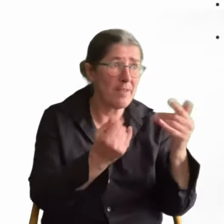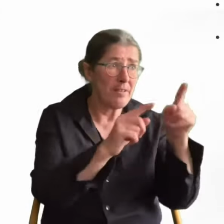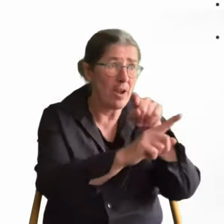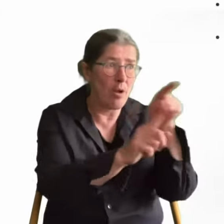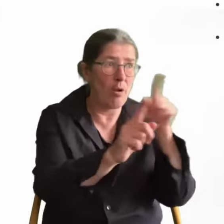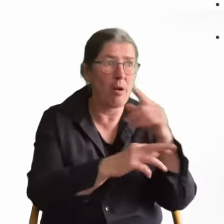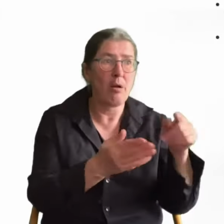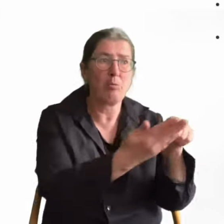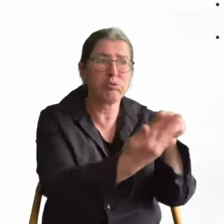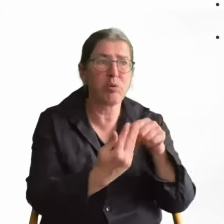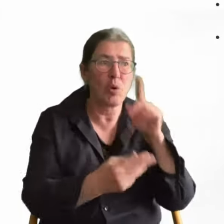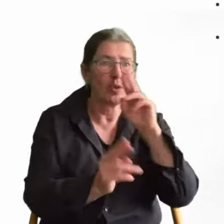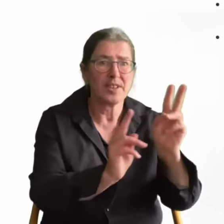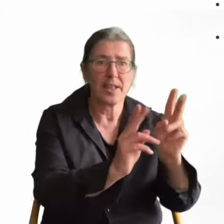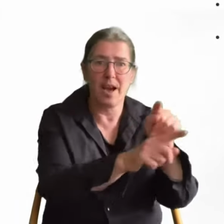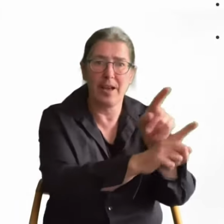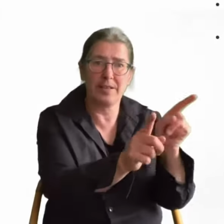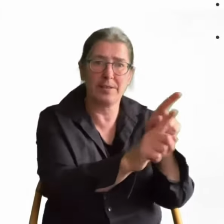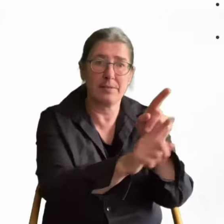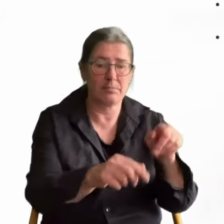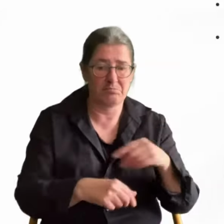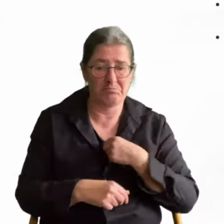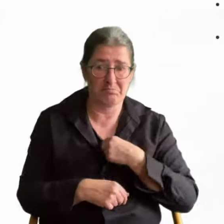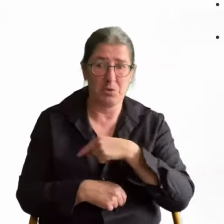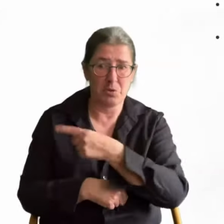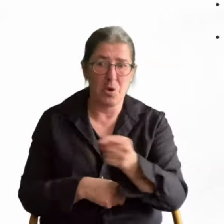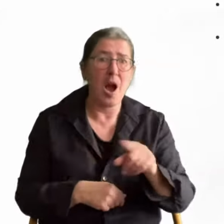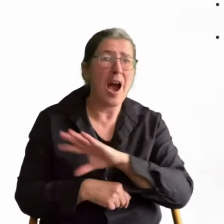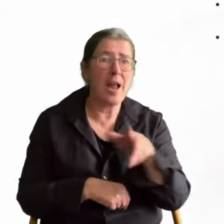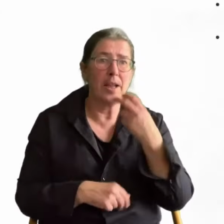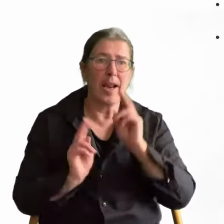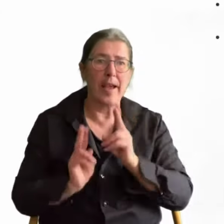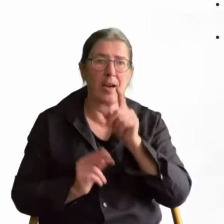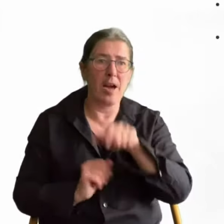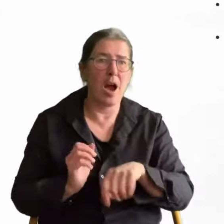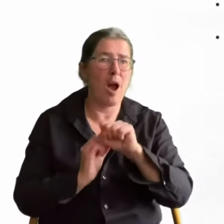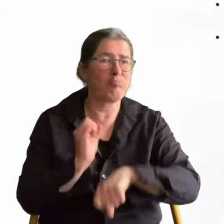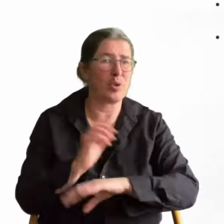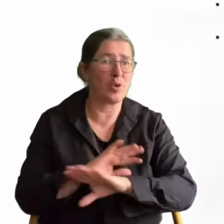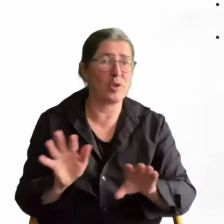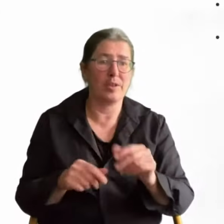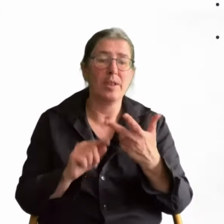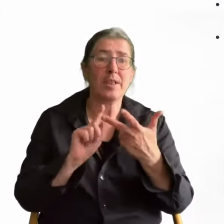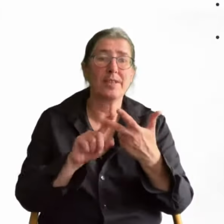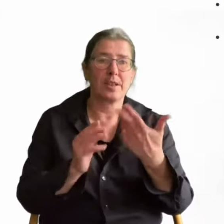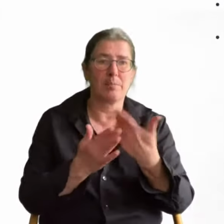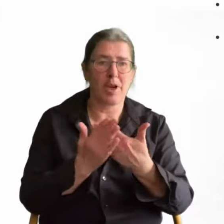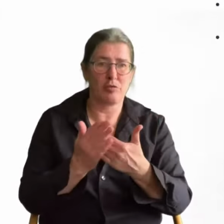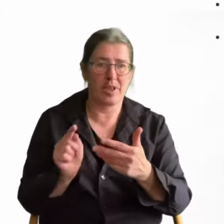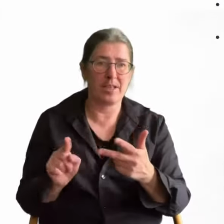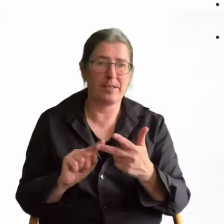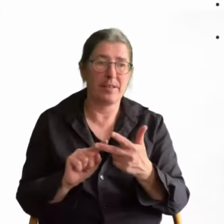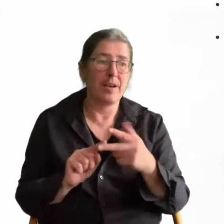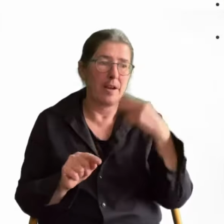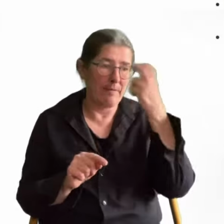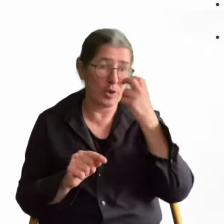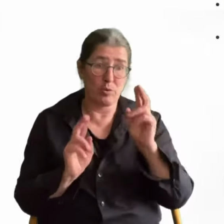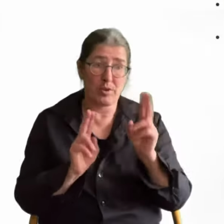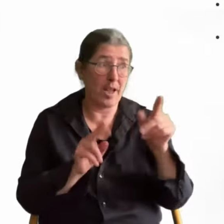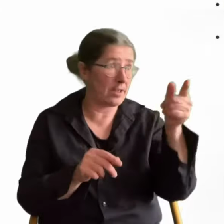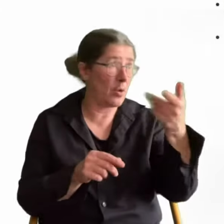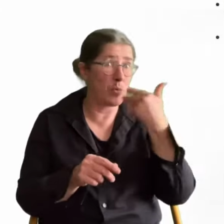jetzt auf oder machen wir doch weiter in diesem fall brachen alle testpersonen ab bei der dritten variante war der versuchsleiter